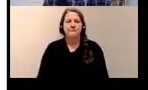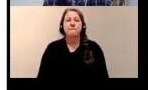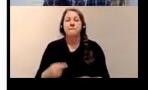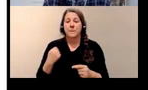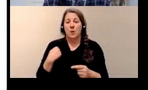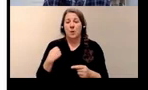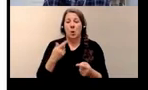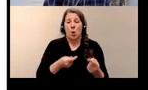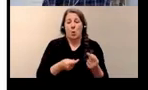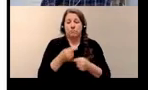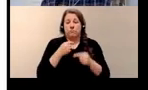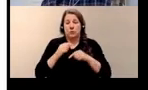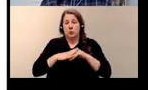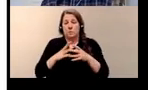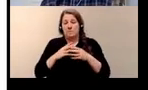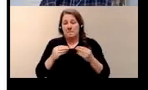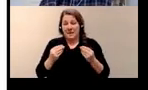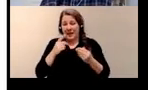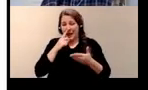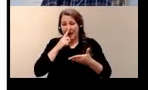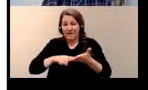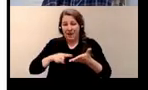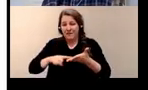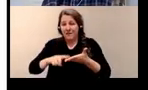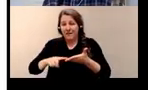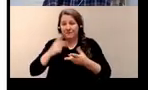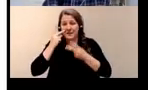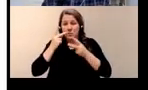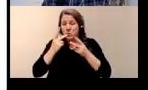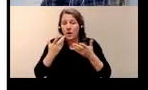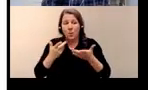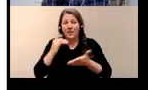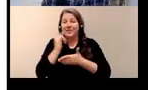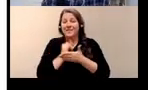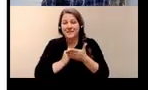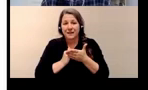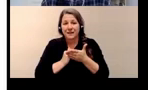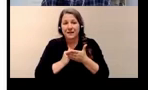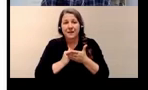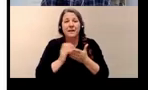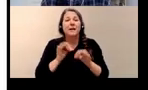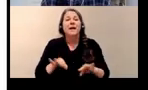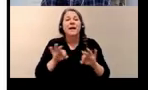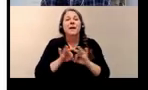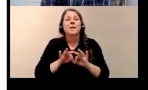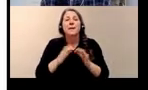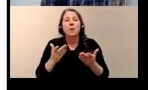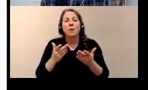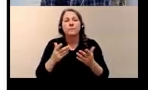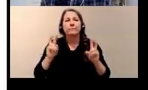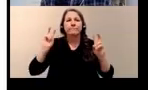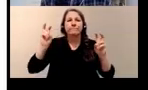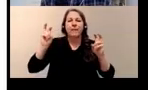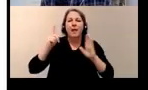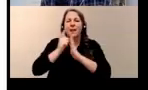visuel sous forme de dessin. Un point important, c'est aussi la dimension plus ou moins légale, plus